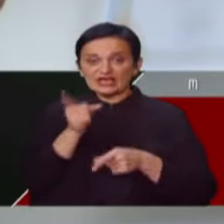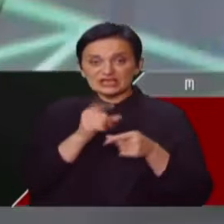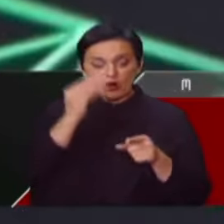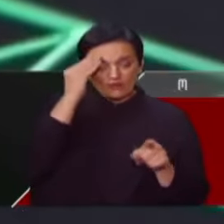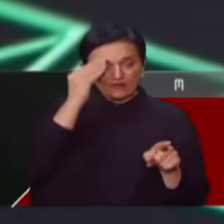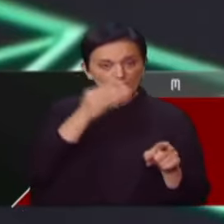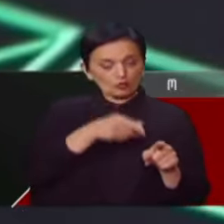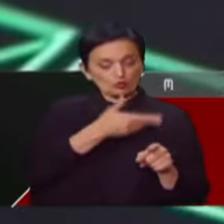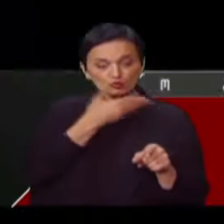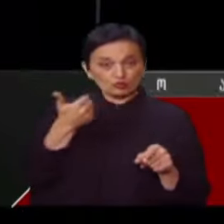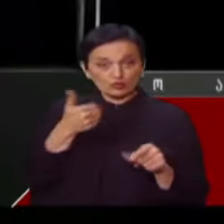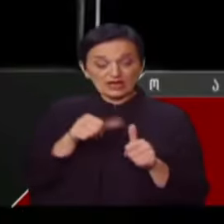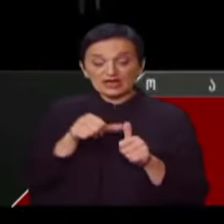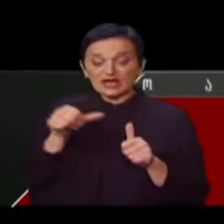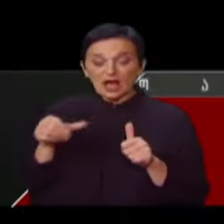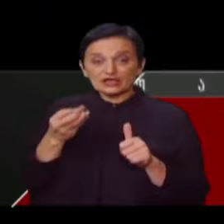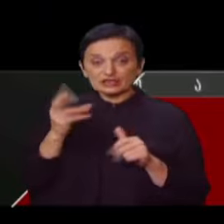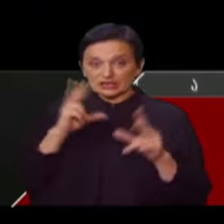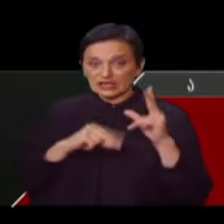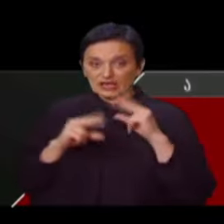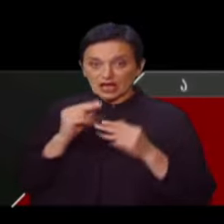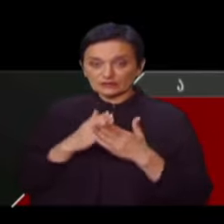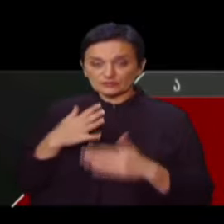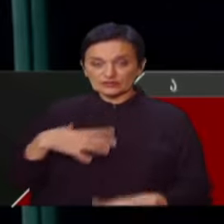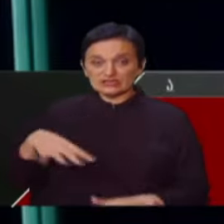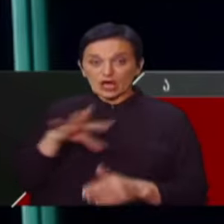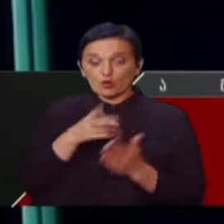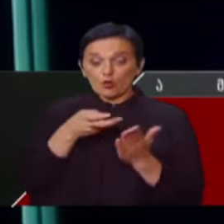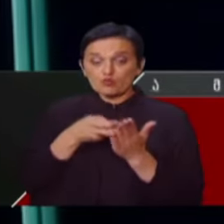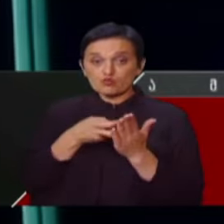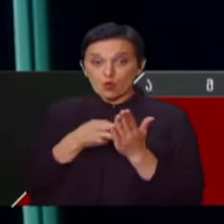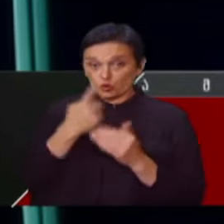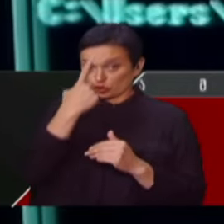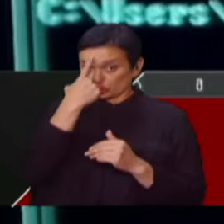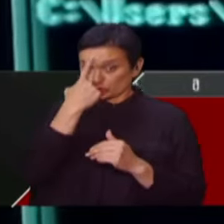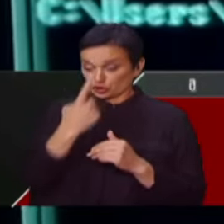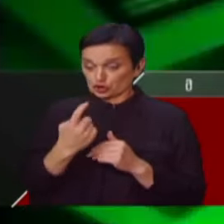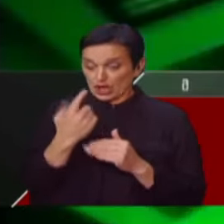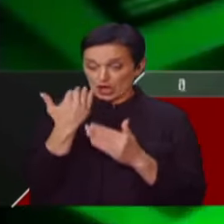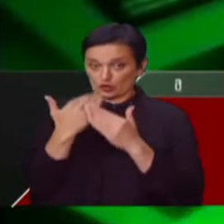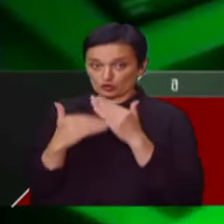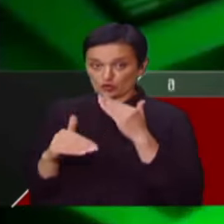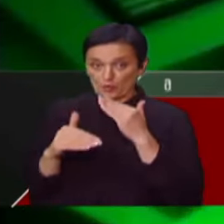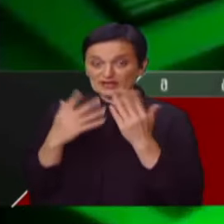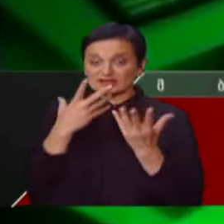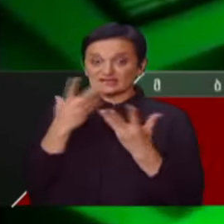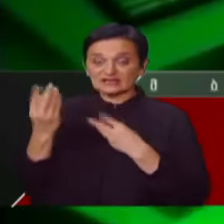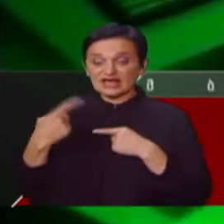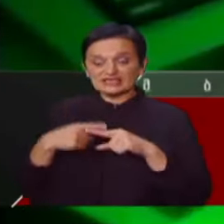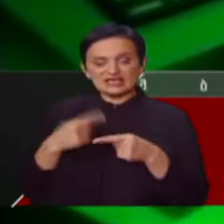არ არის. ამის გარდა გასათვალისწინებელია, რომ საქართველოს ფოსტის შეტყობინებები შინაარსობრივად თაღლითების